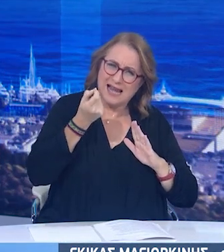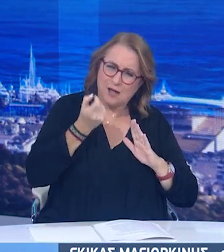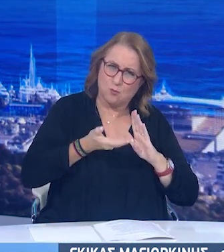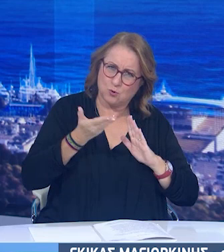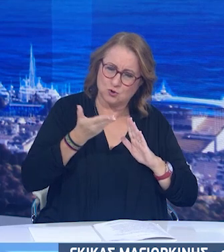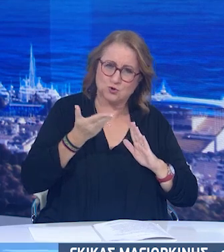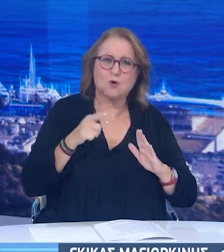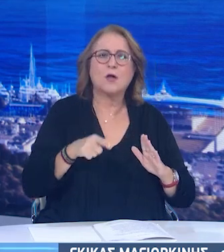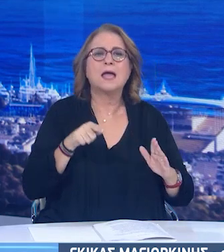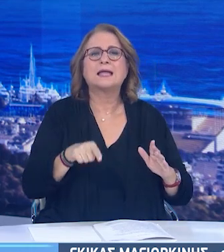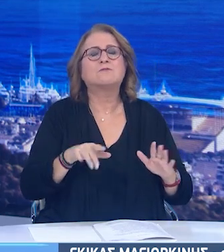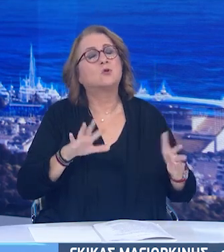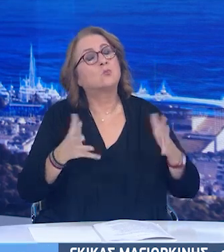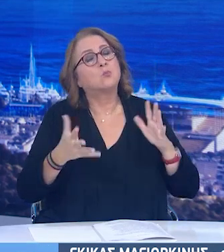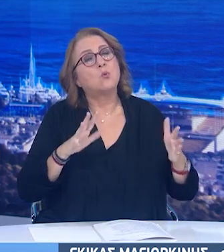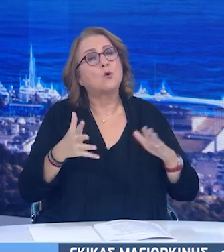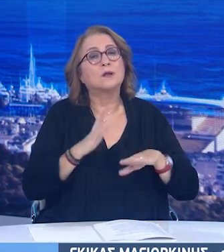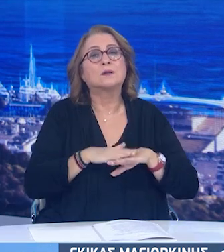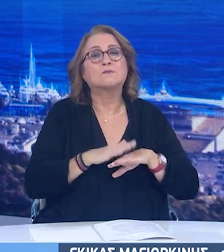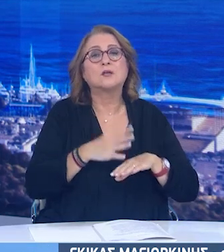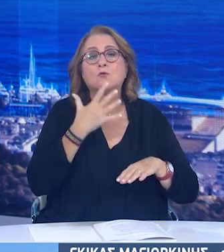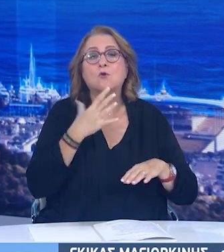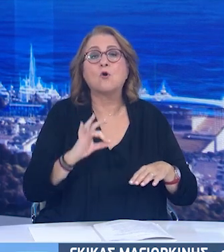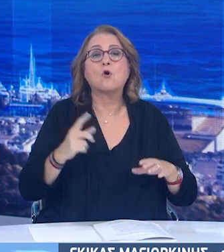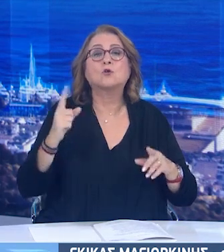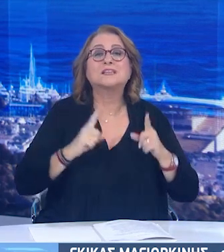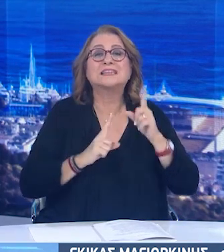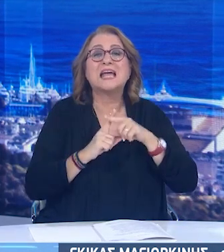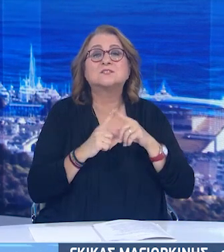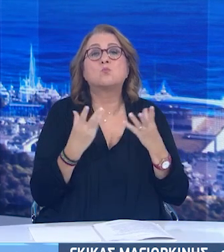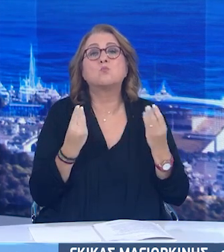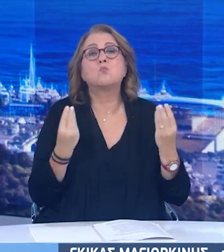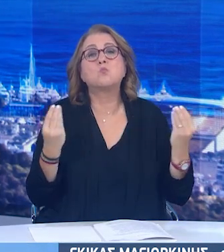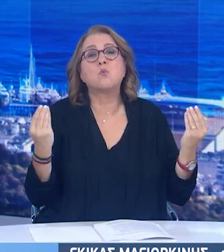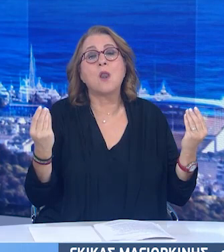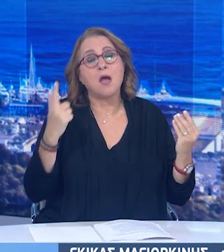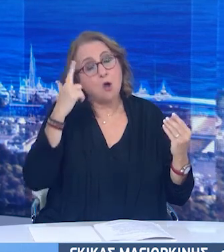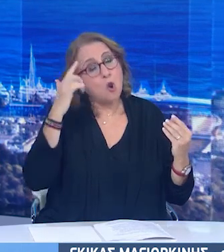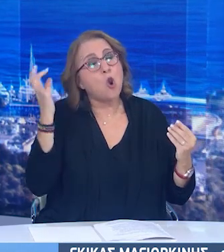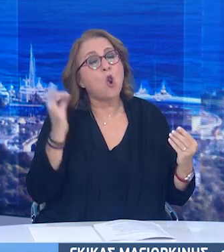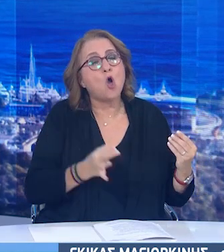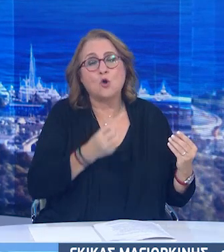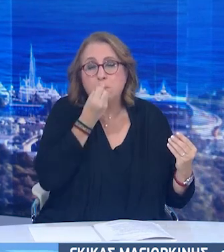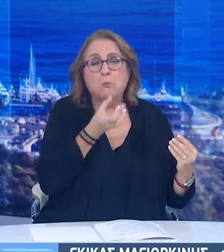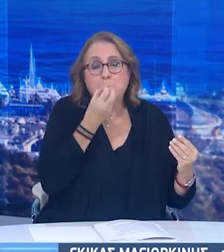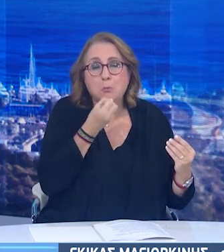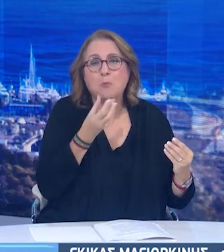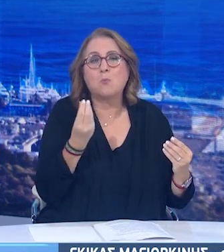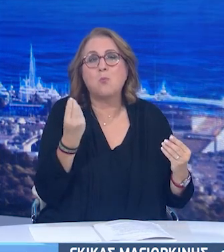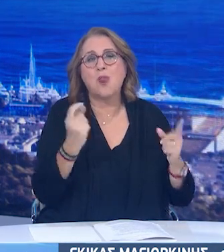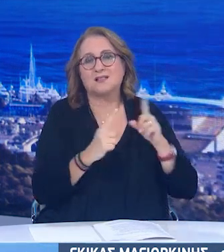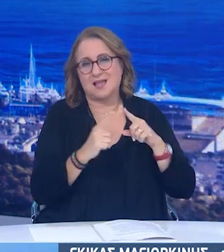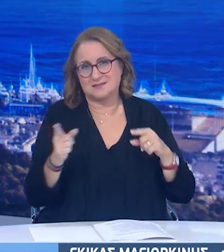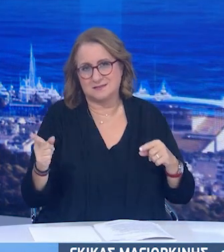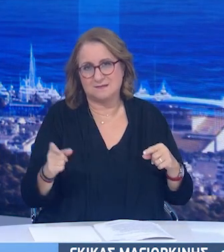στις διαγνώσεις πιθανώς οφείλεται στη μεγάλη αύξηση των εκτελούμενων τεστ. Συγκεκριμένα, εντός της τελευταίας εβδομάδας καταγράφηκαν